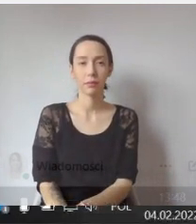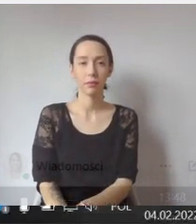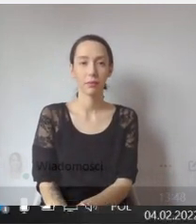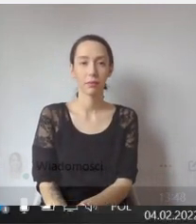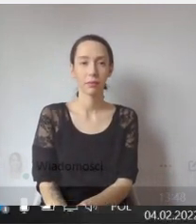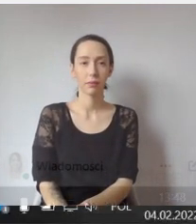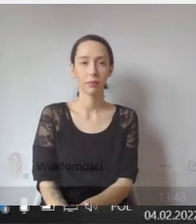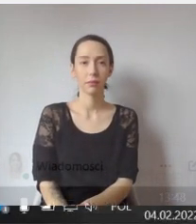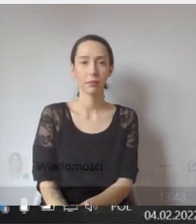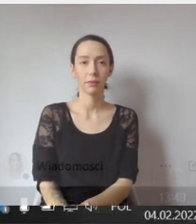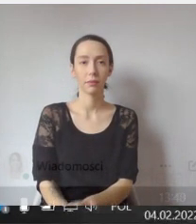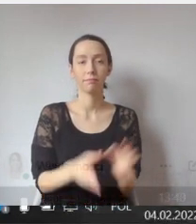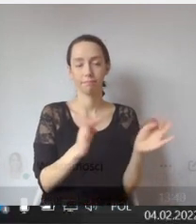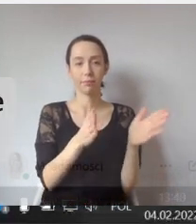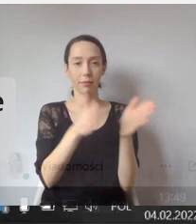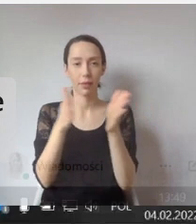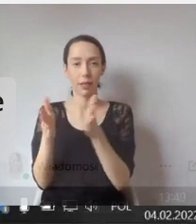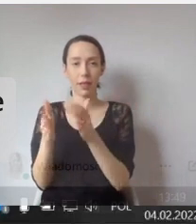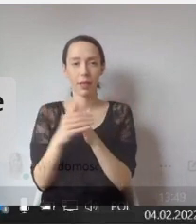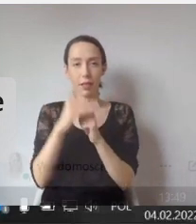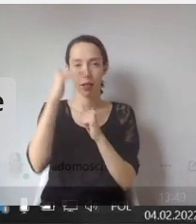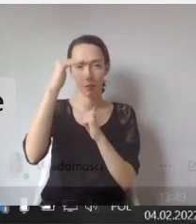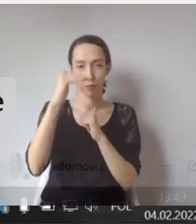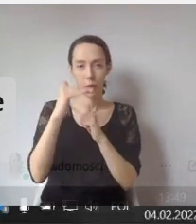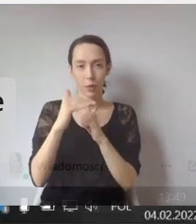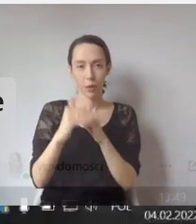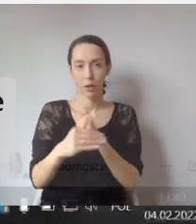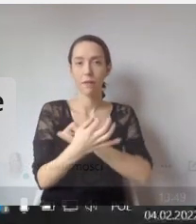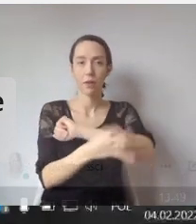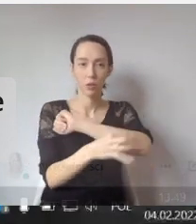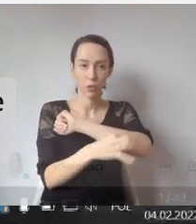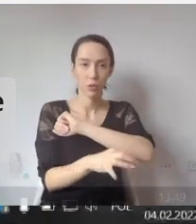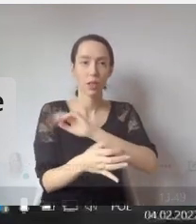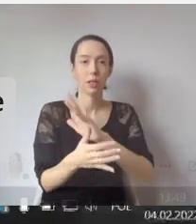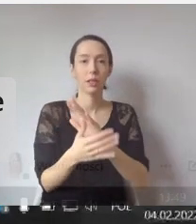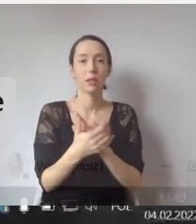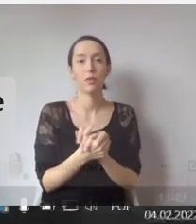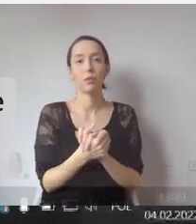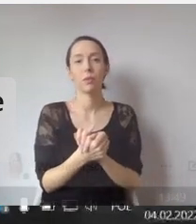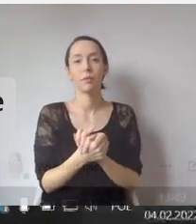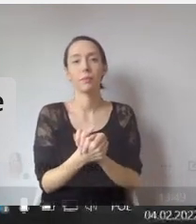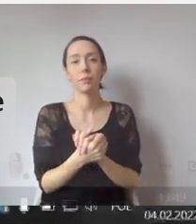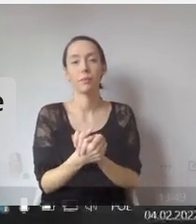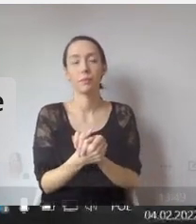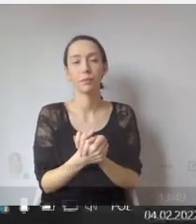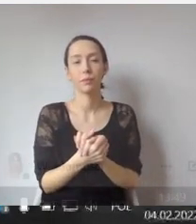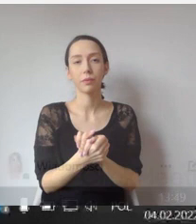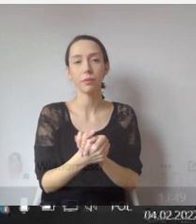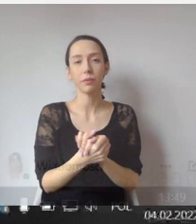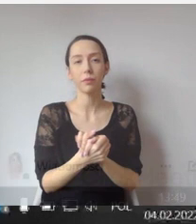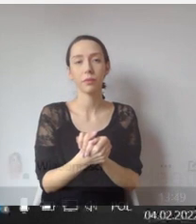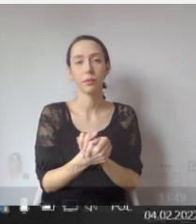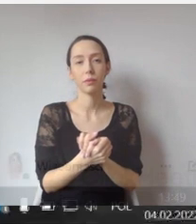I przechodząc sobie dalej, tutaj oczywiście jest miejsce też na wykształcenie, które możecie sobie dodać na